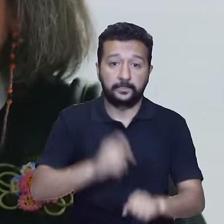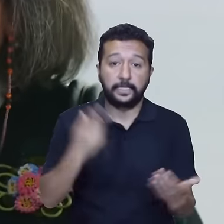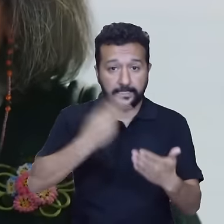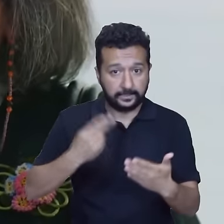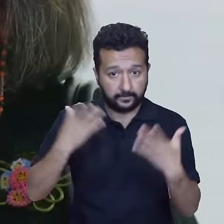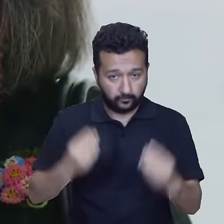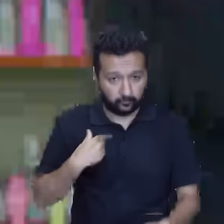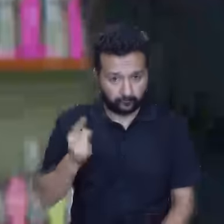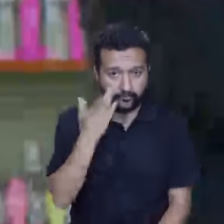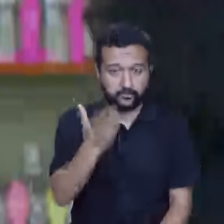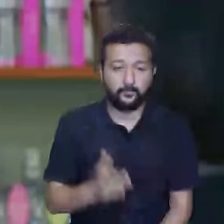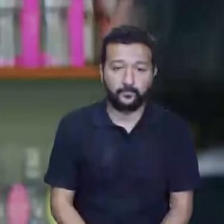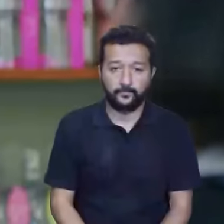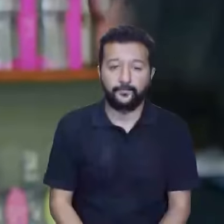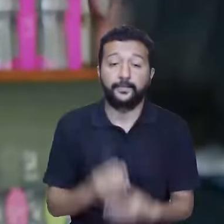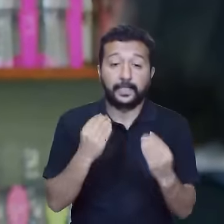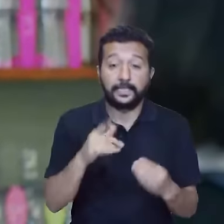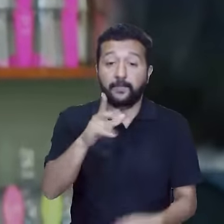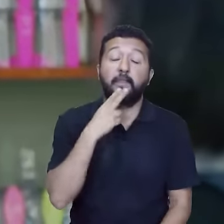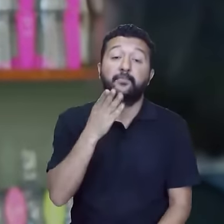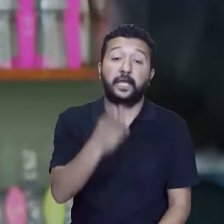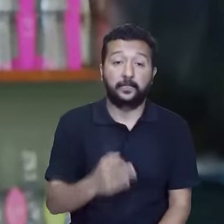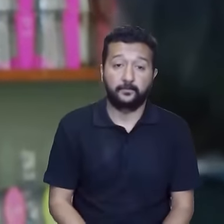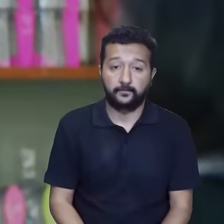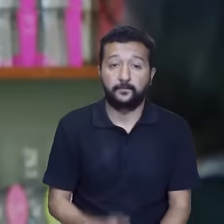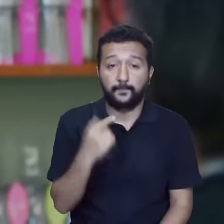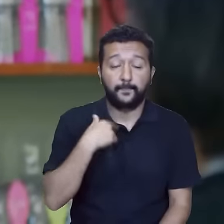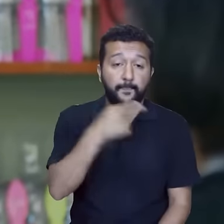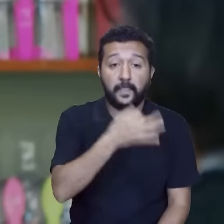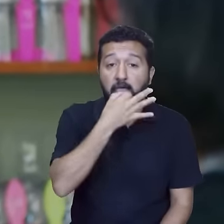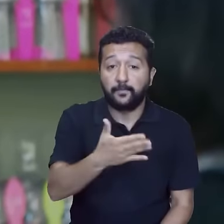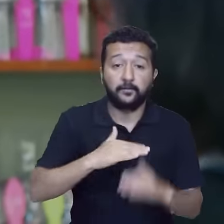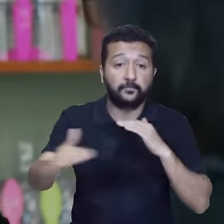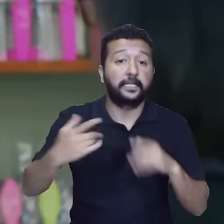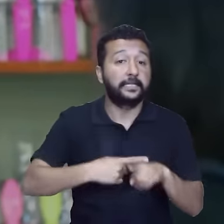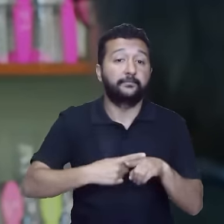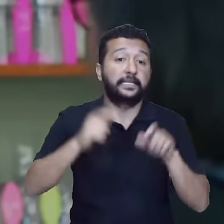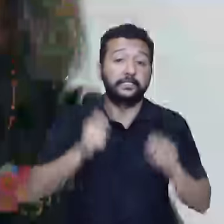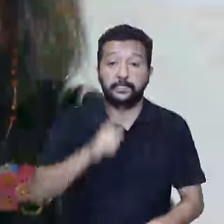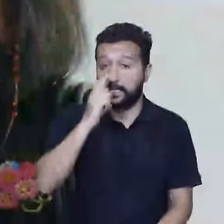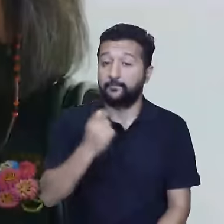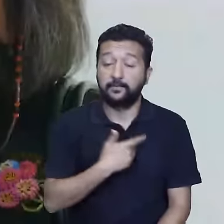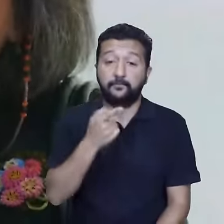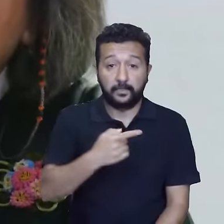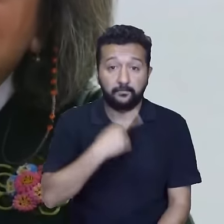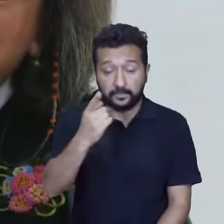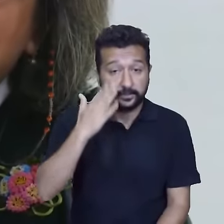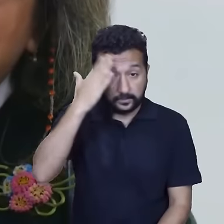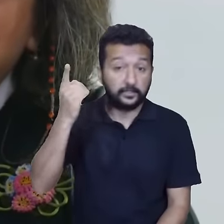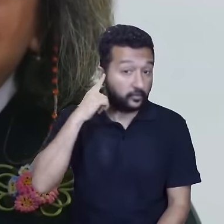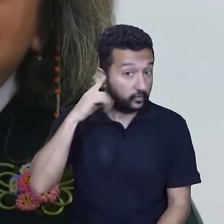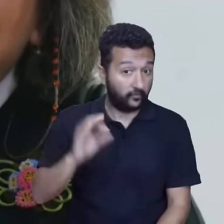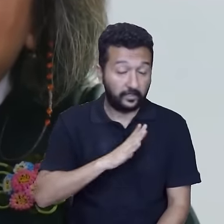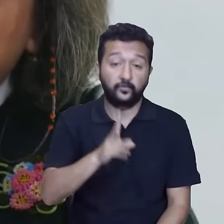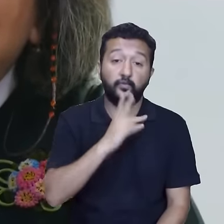Nasıl çizeyim robot resmini? İyi de Leman ablacığım, yani ben bu haberi kamuoyuyla nasıl paylaşayım? Yani benim de bir şanım,